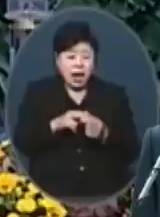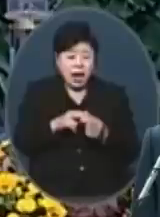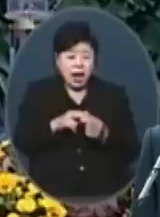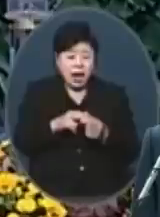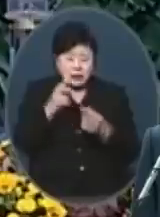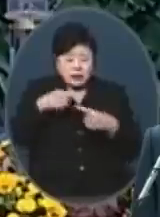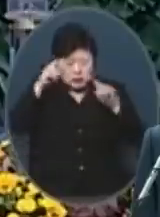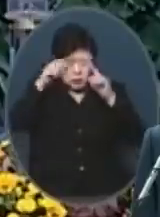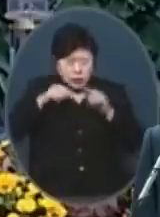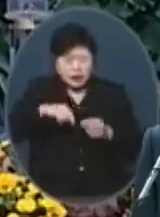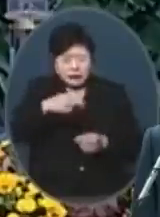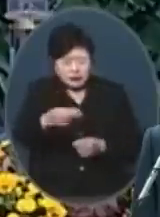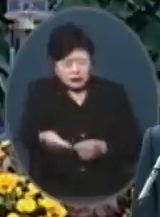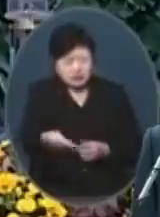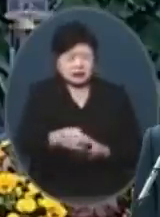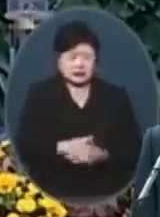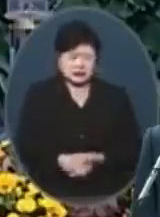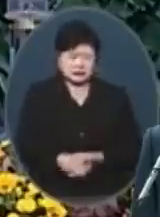지옥에 떨어지는 것입니다.